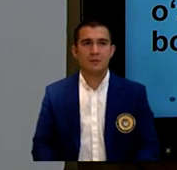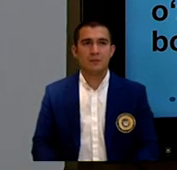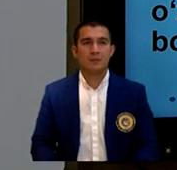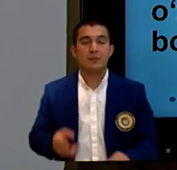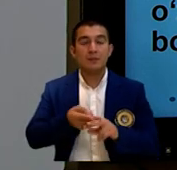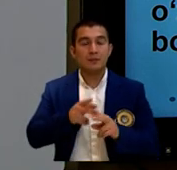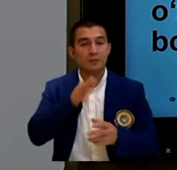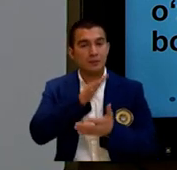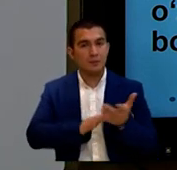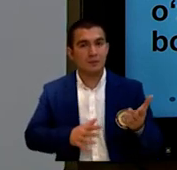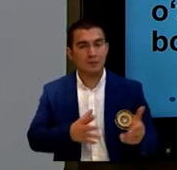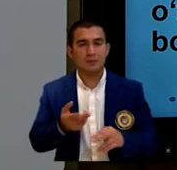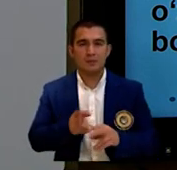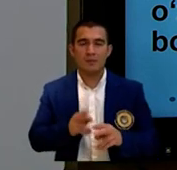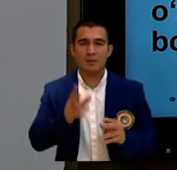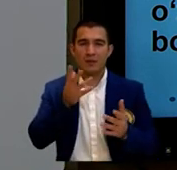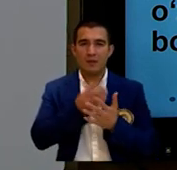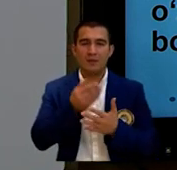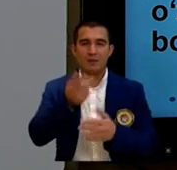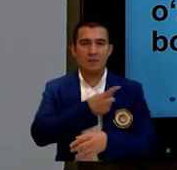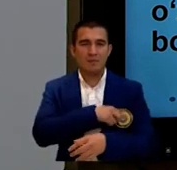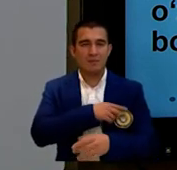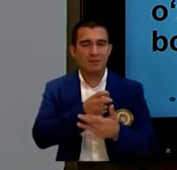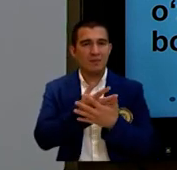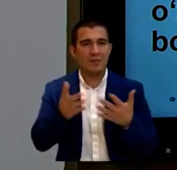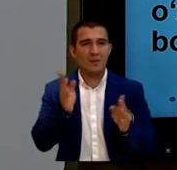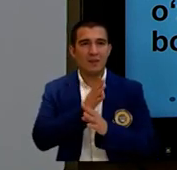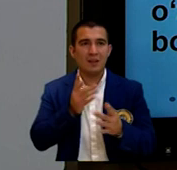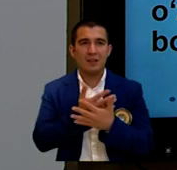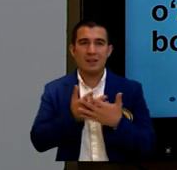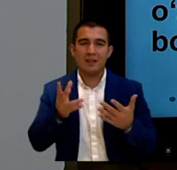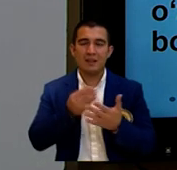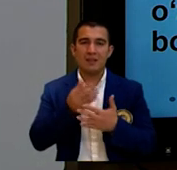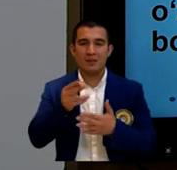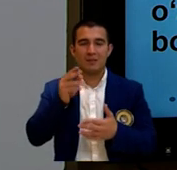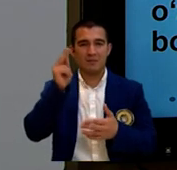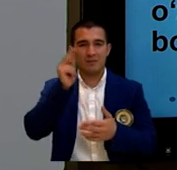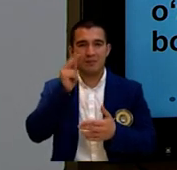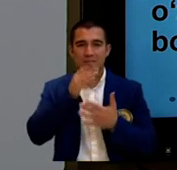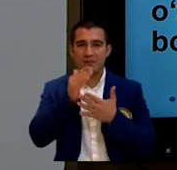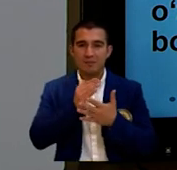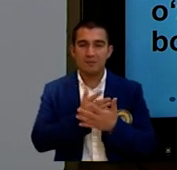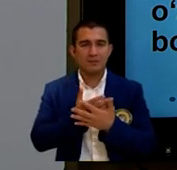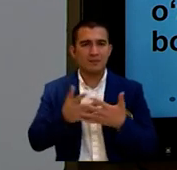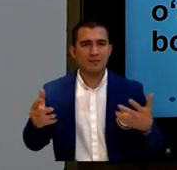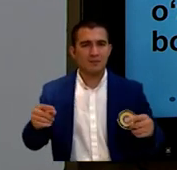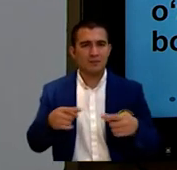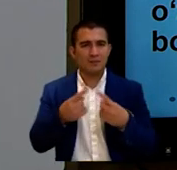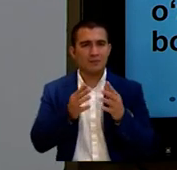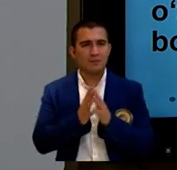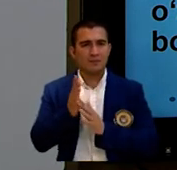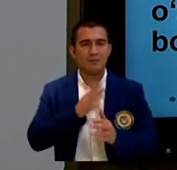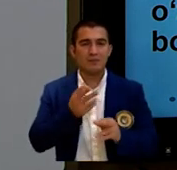Bu davrda tabiiy fanlar sohasida ham rivojlanish yuz berdi. Jumladan,